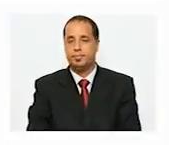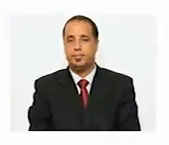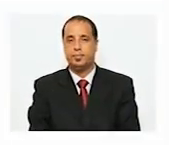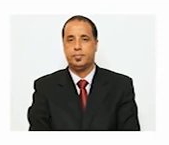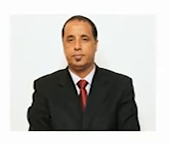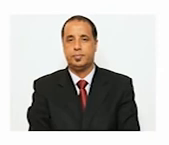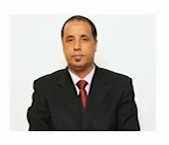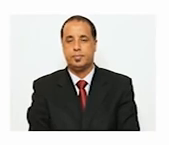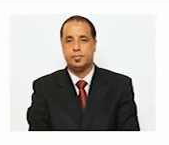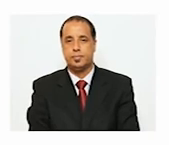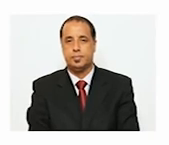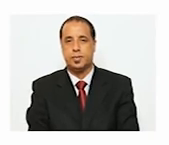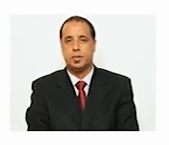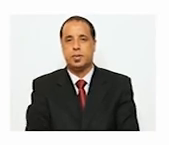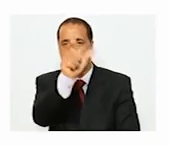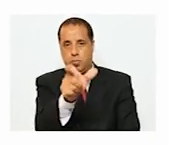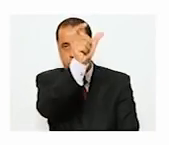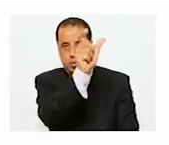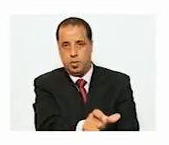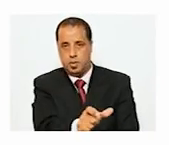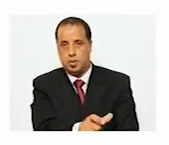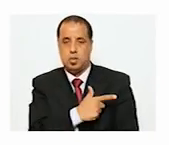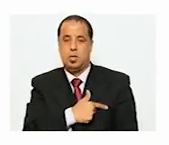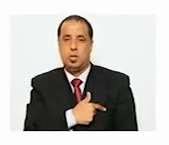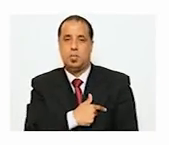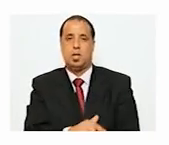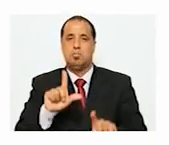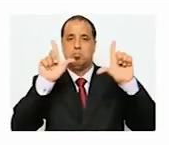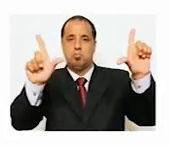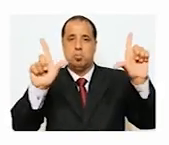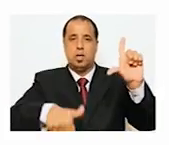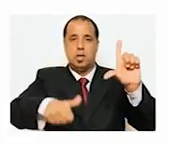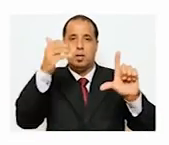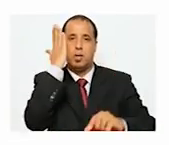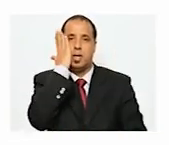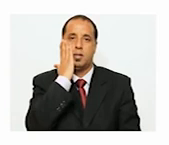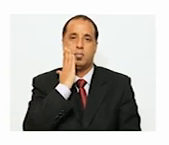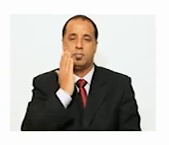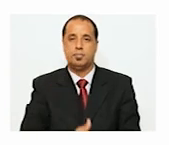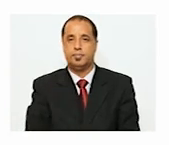سجل الناخبين مكسب لكل الليبيين.